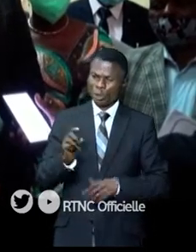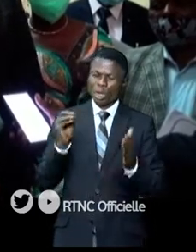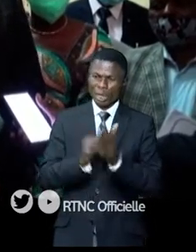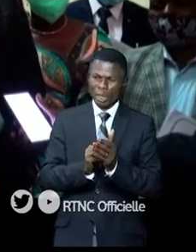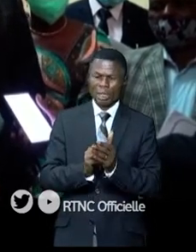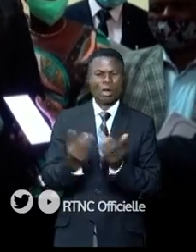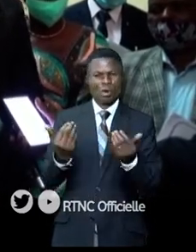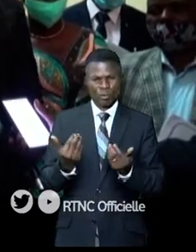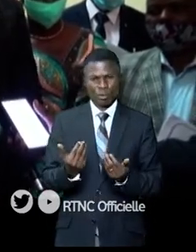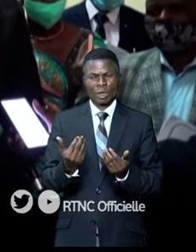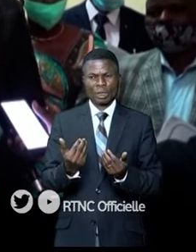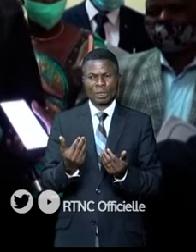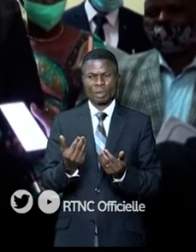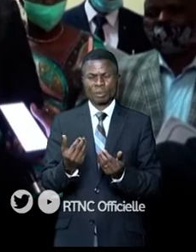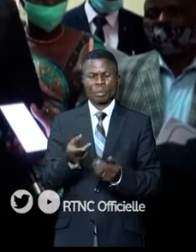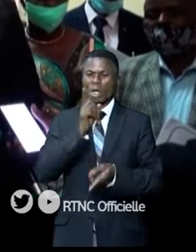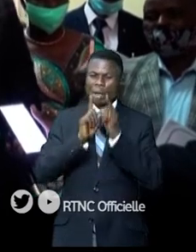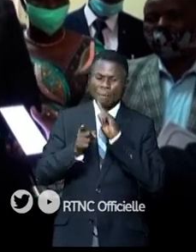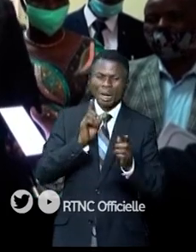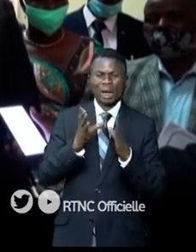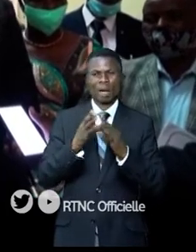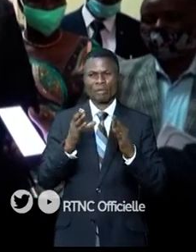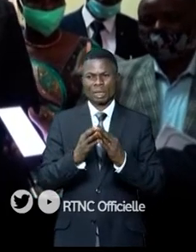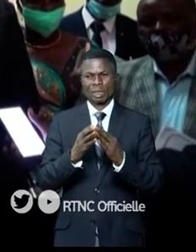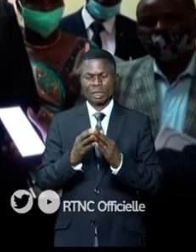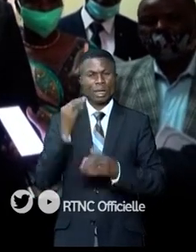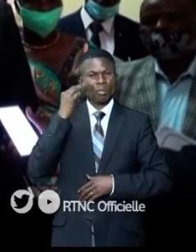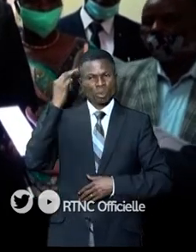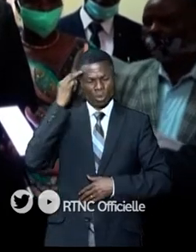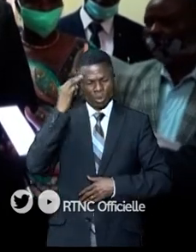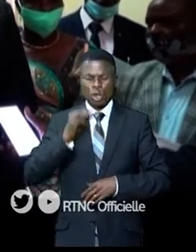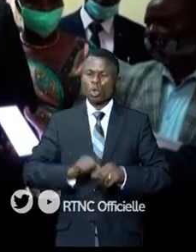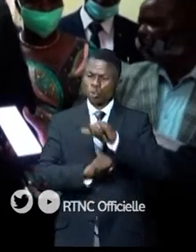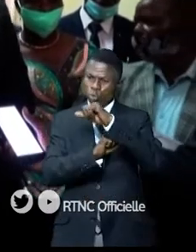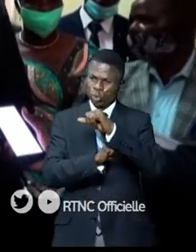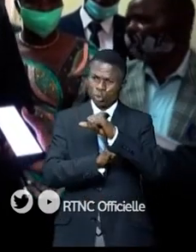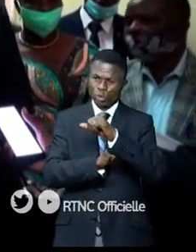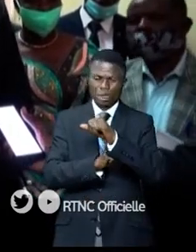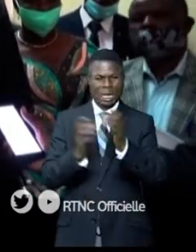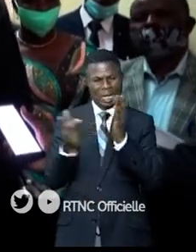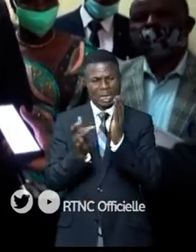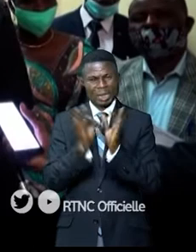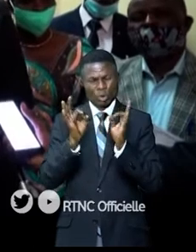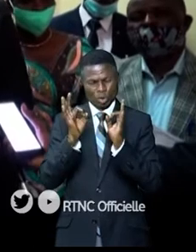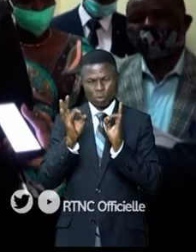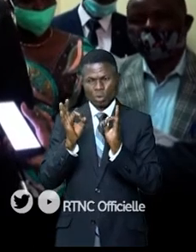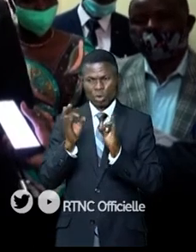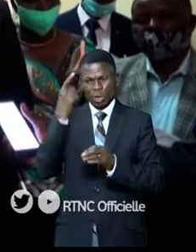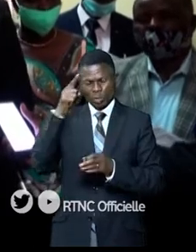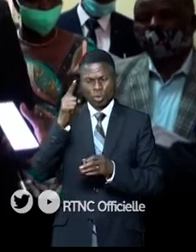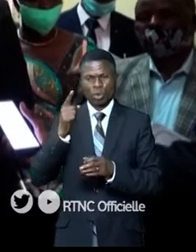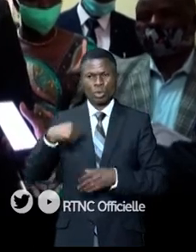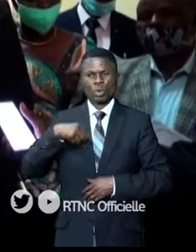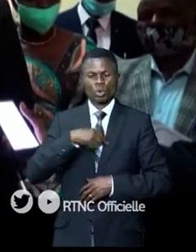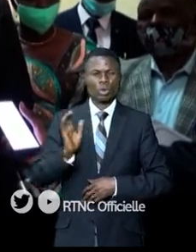on a voulu aussi, échanger avec le ministre pour appuyer qu'une des stratégies que nous recommandons, c'est que